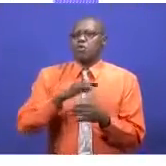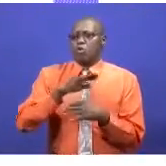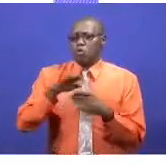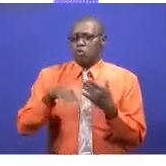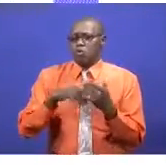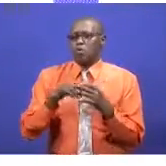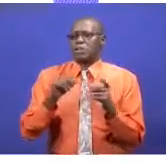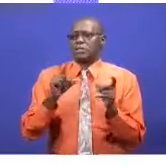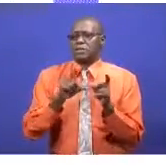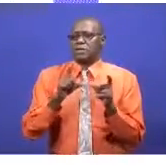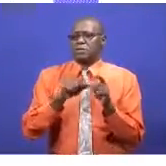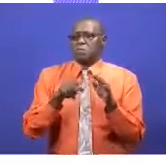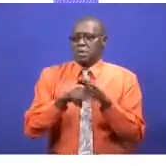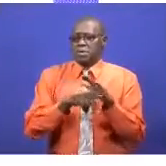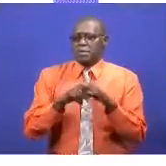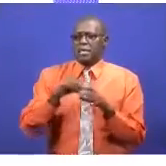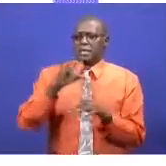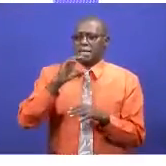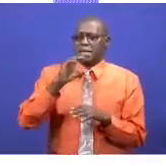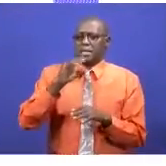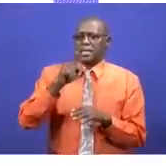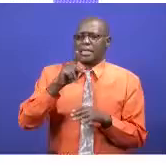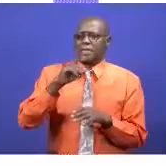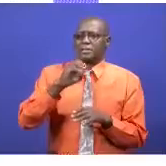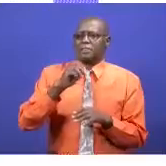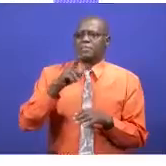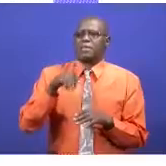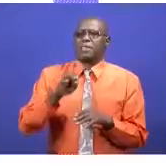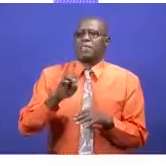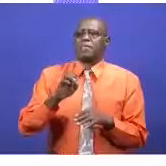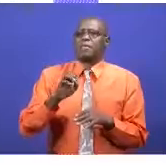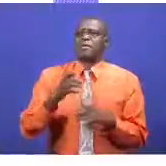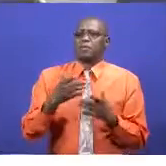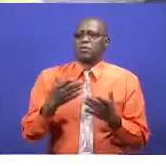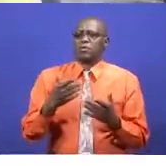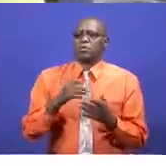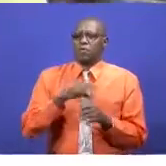Primary Education KCP candidates within the next 2 weeks.